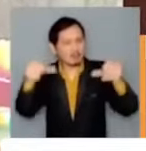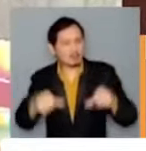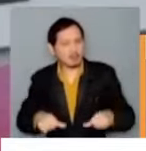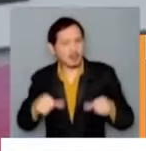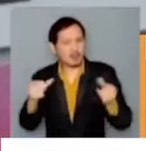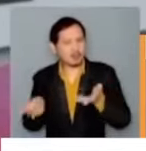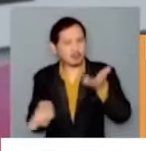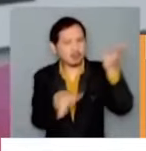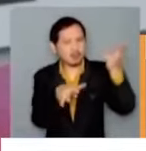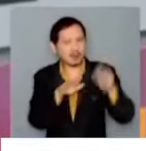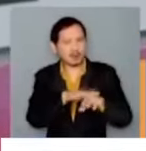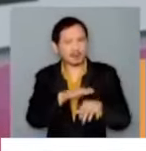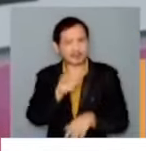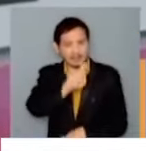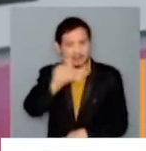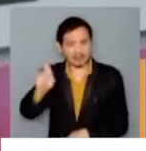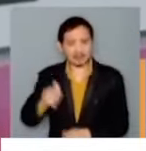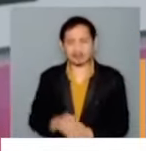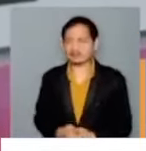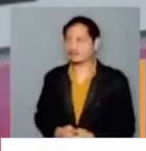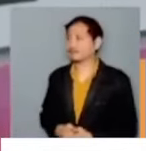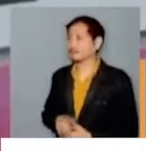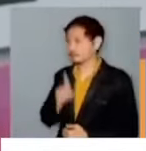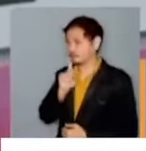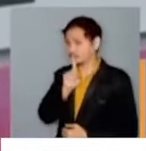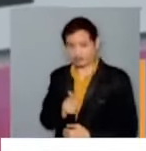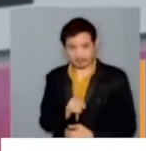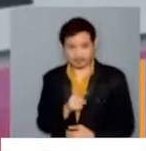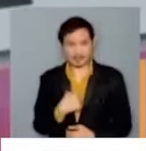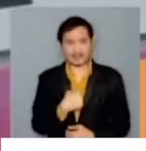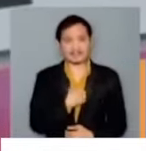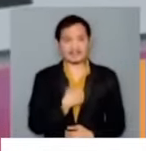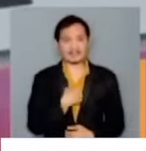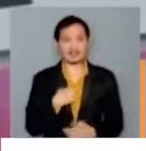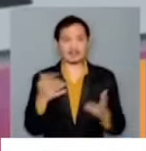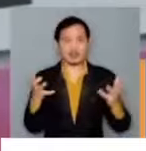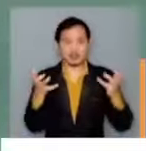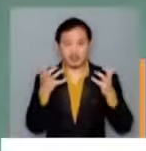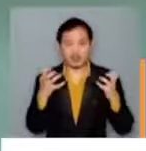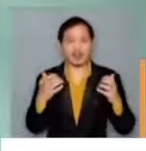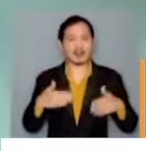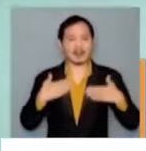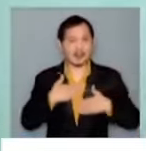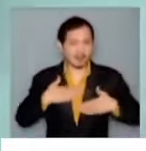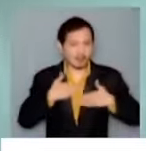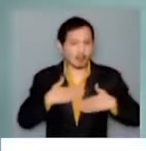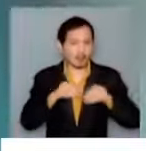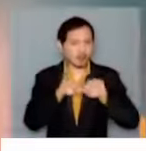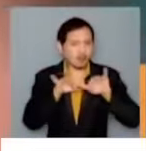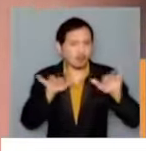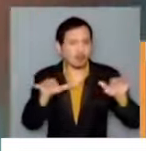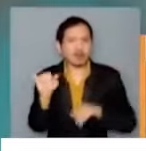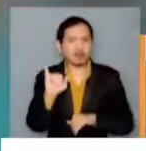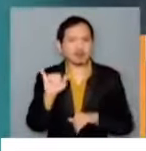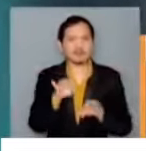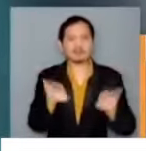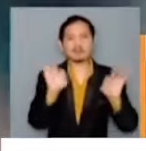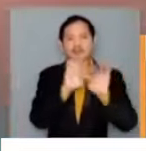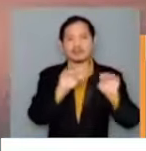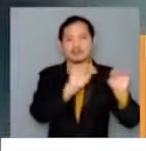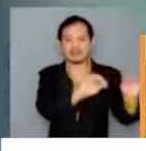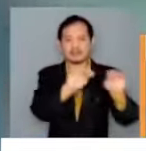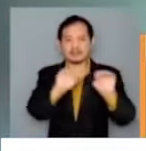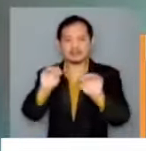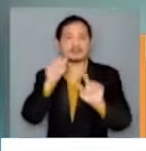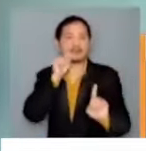kong magpasaya, gusto ko din po makatulong sa mga tao para maging aware po sila sa ngipin nila, para mapangalagaan po nila yung